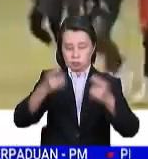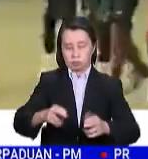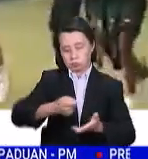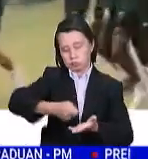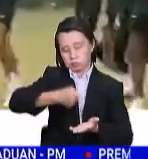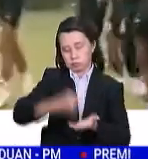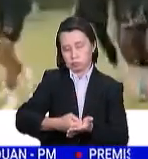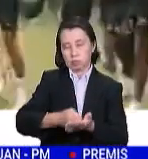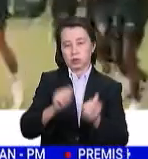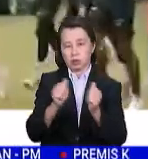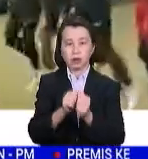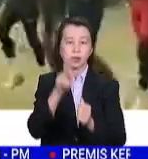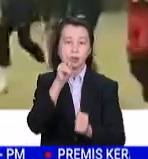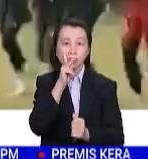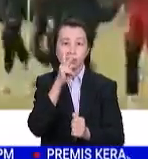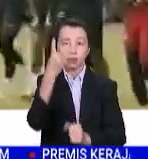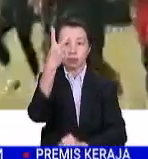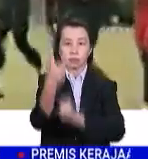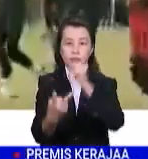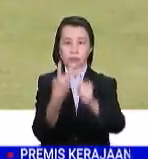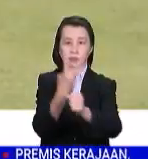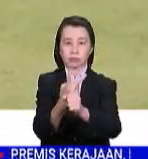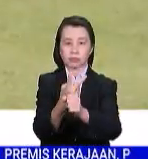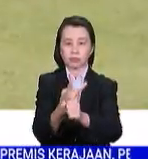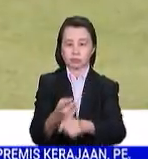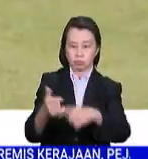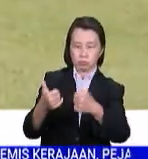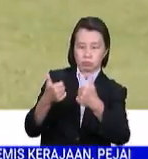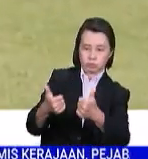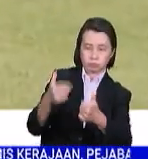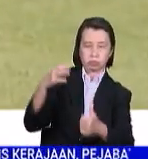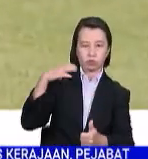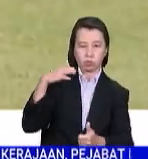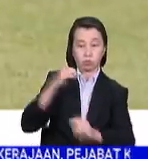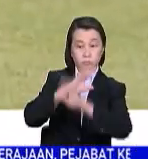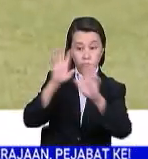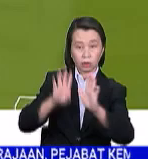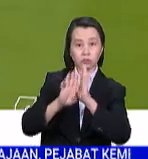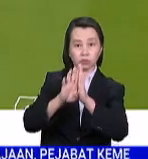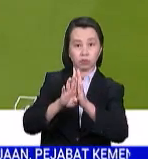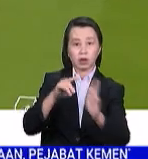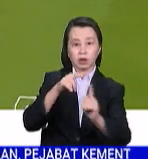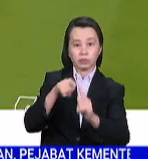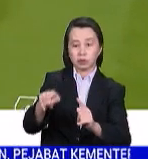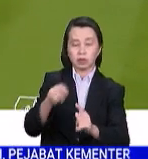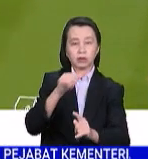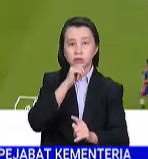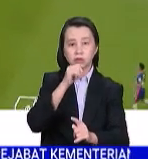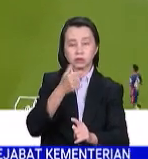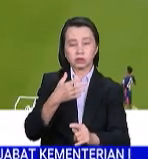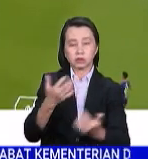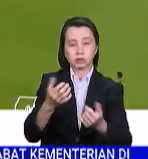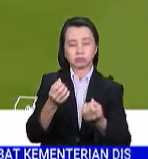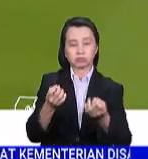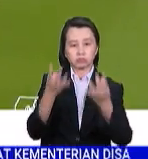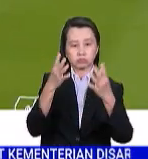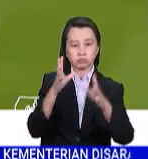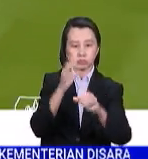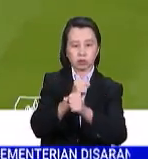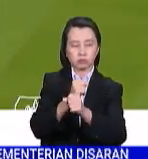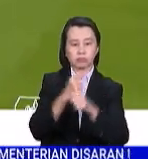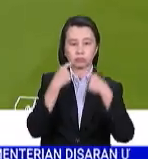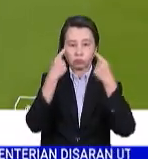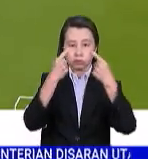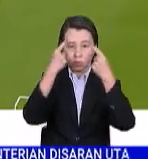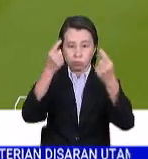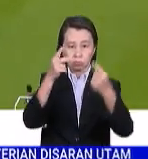bersama skuad hijau kuning selama 2 tahun. Kewibawaan beliau jelas terbukti apabila tidak mengambil masa yang lama untuk menghasilkan